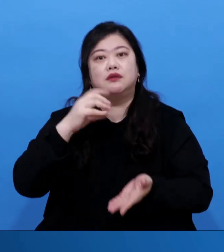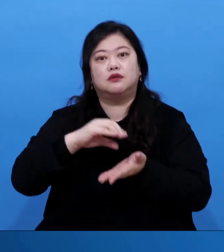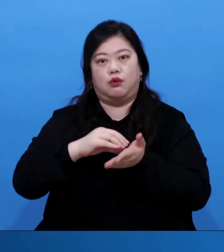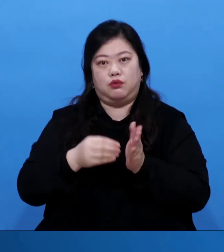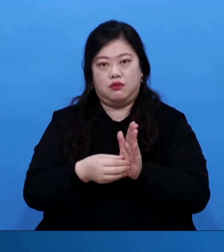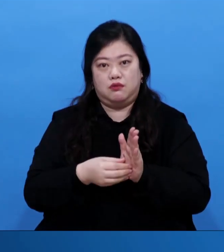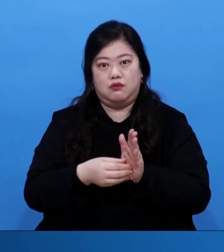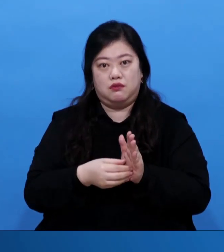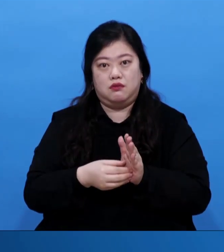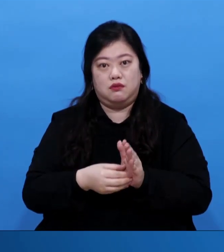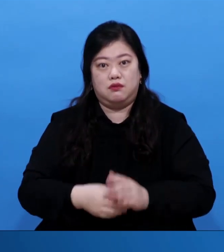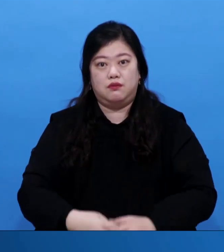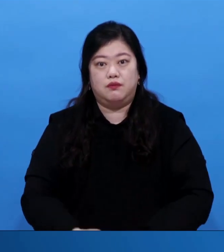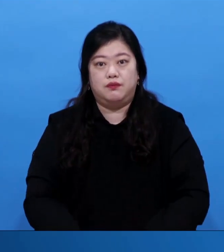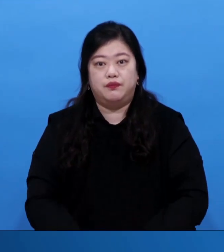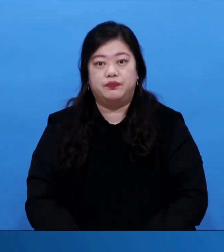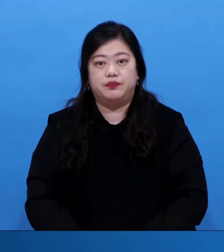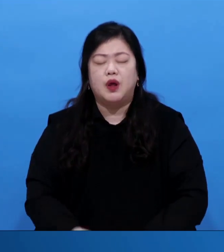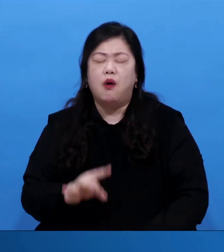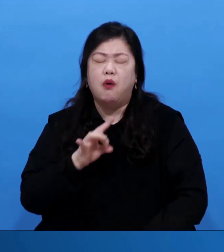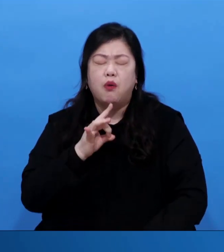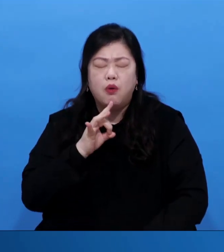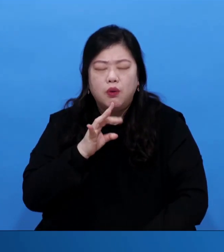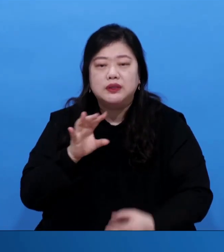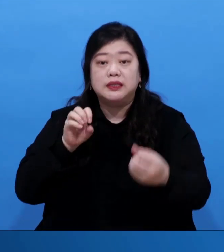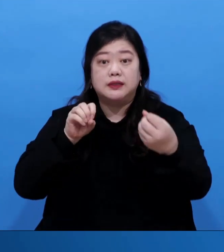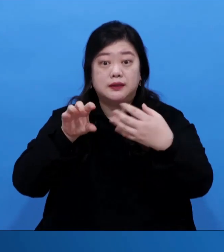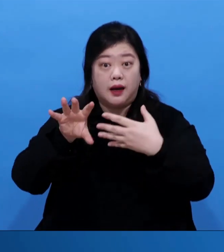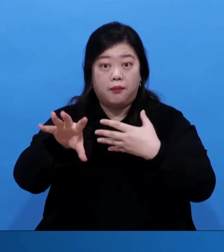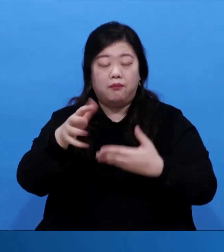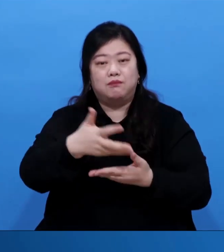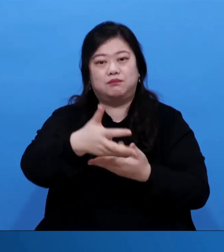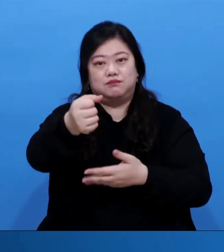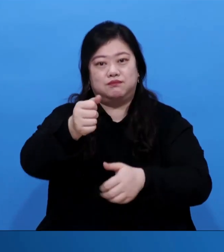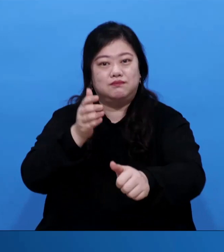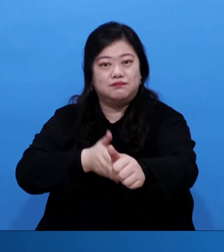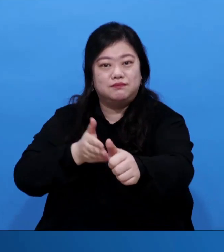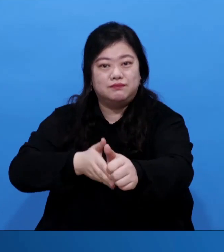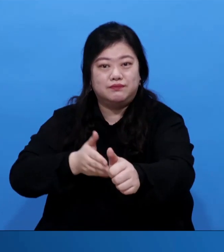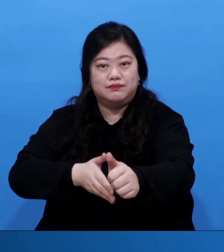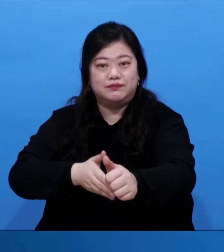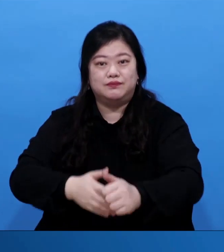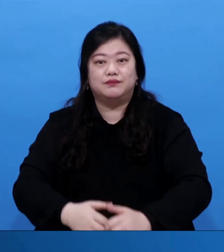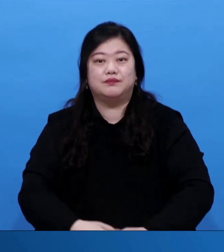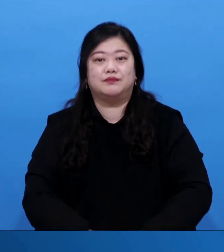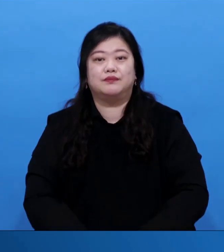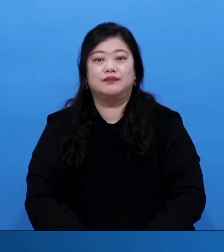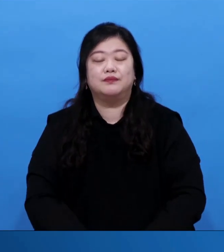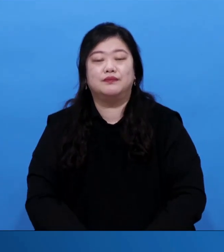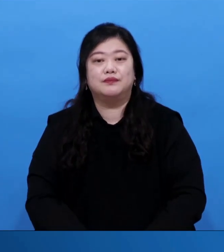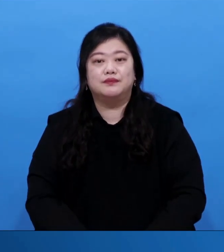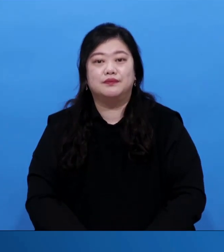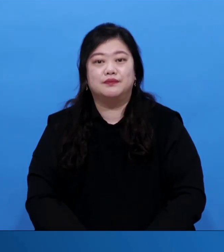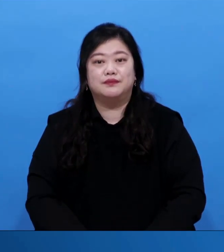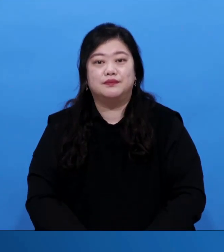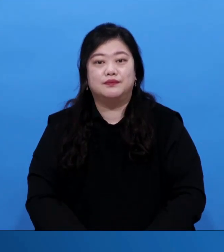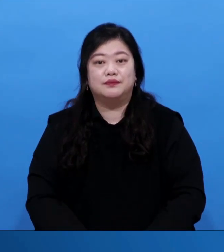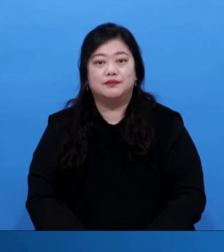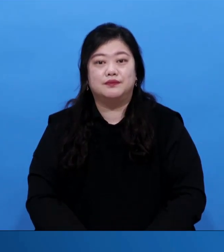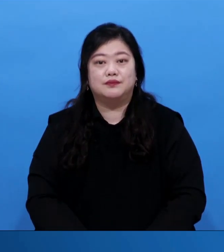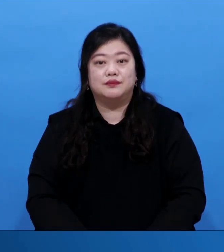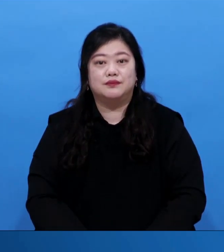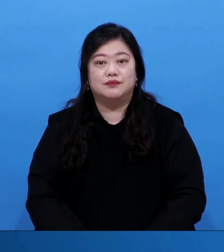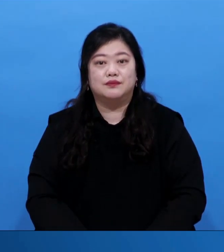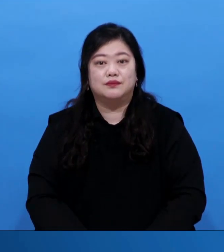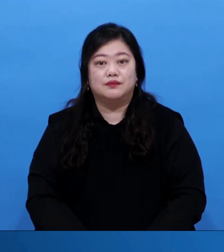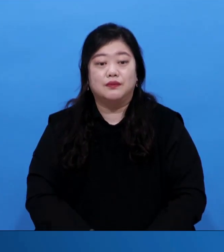가지고 오직의 응답이 와. And so with this power, the answer of only comes. 자, 렘넌트 일곱 명이 다 온 겁니다. And so it